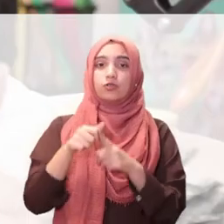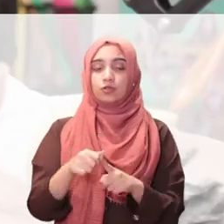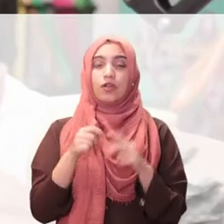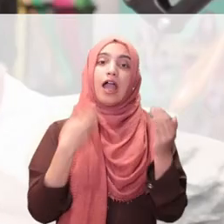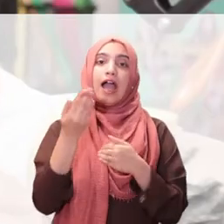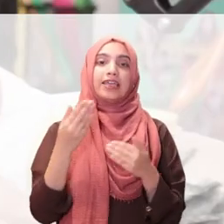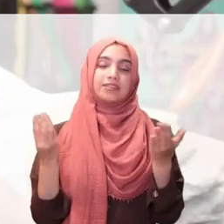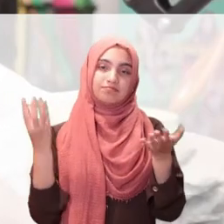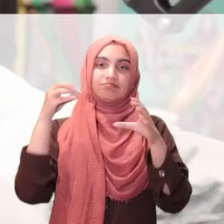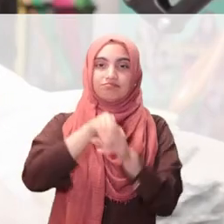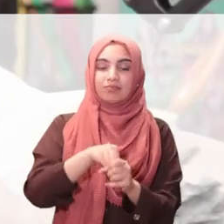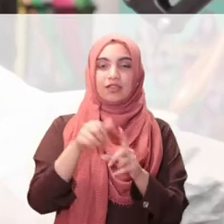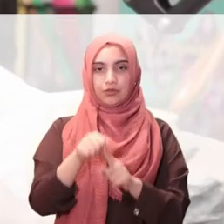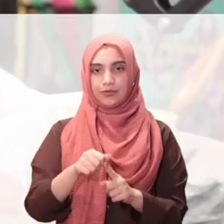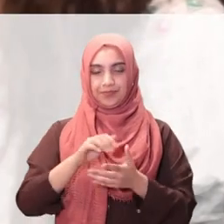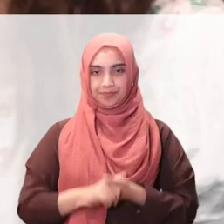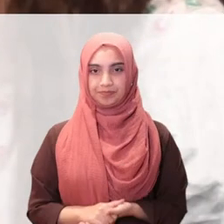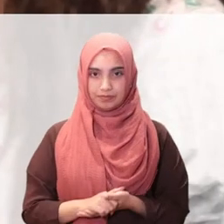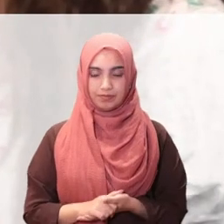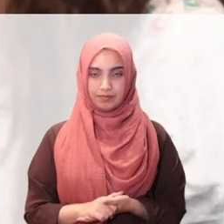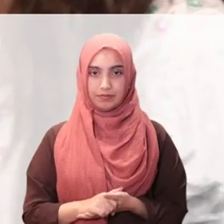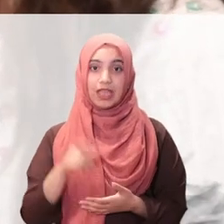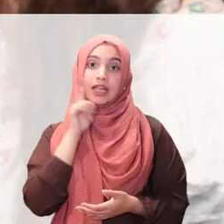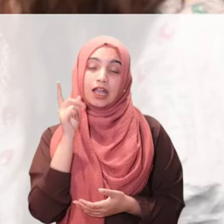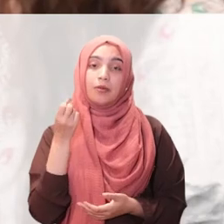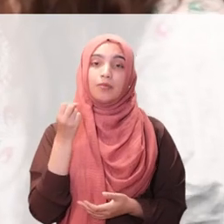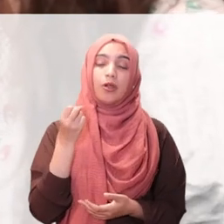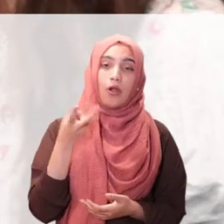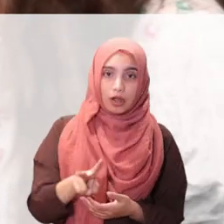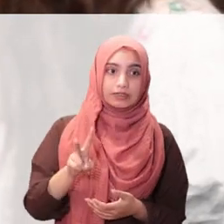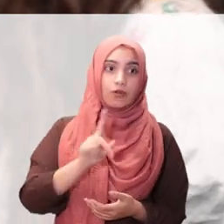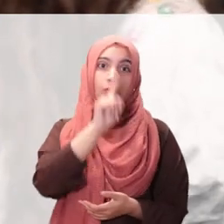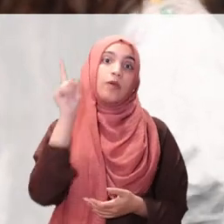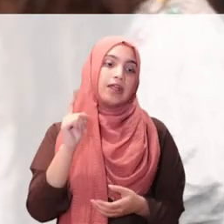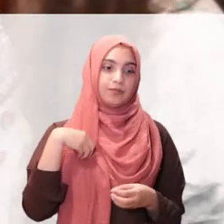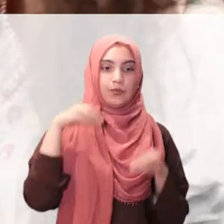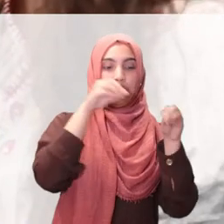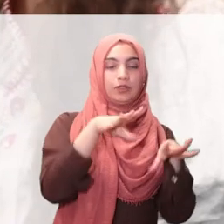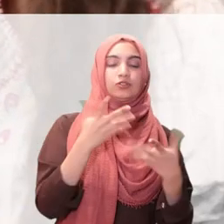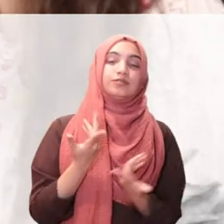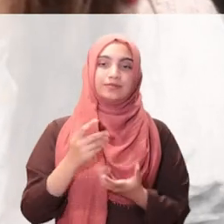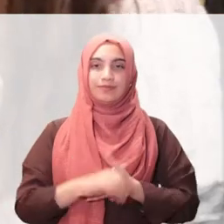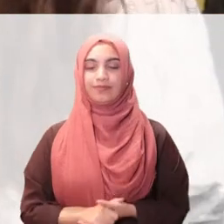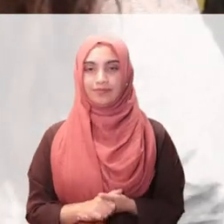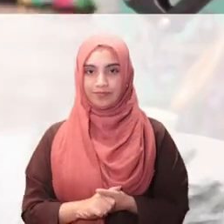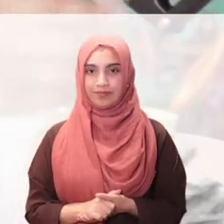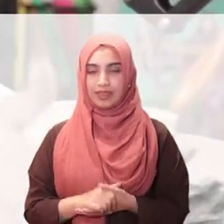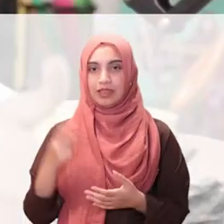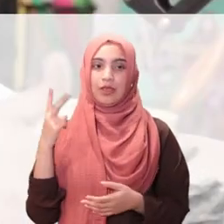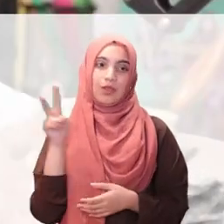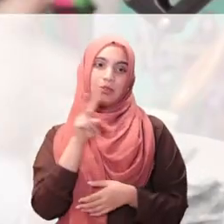मैं तो कब और कहां पहुंचते मुझे बताते हैं इसलिए उन्हें यह कुछ करें मैं कुछ कर रहा हूं से कमर्शियल